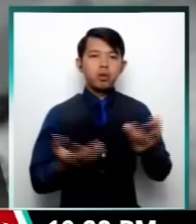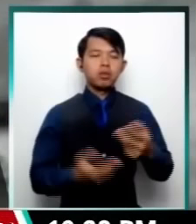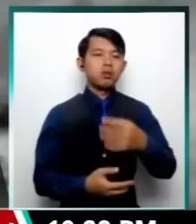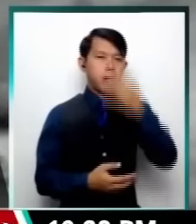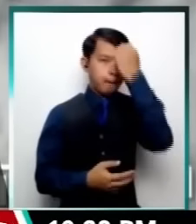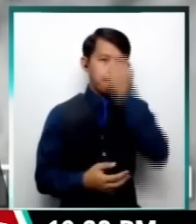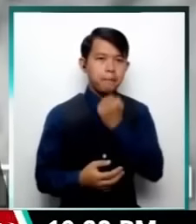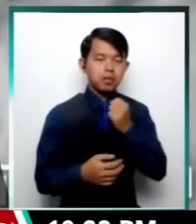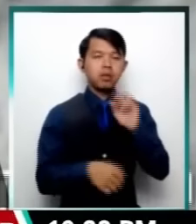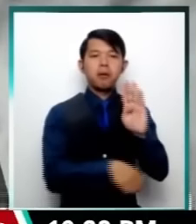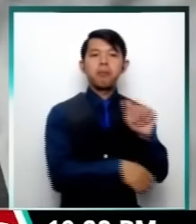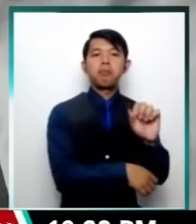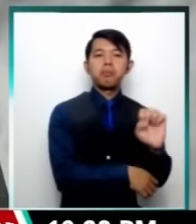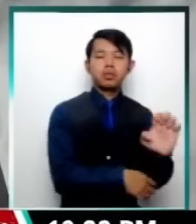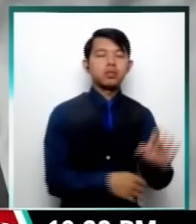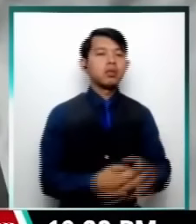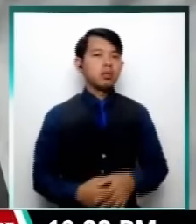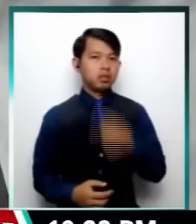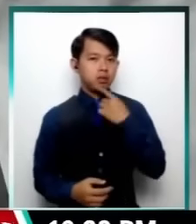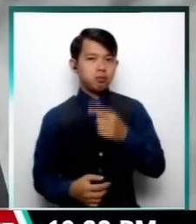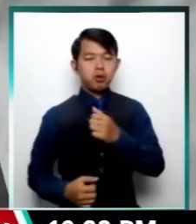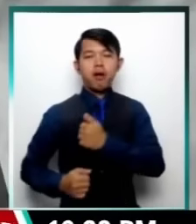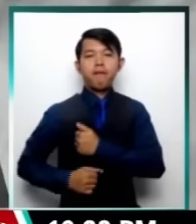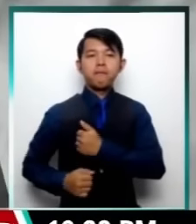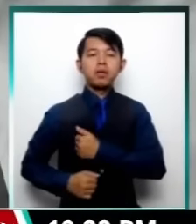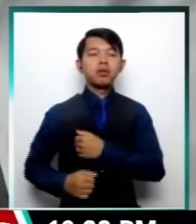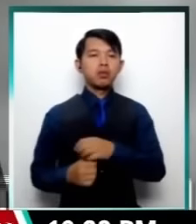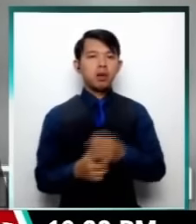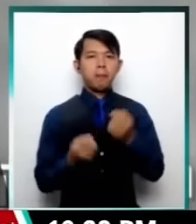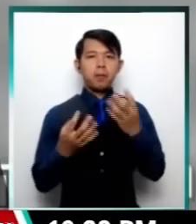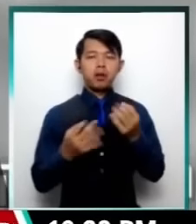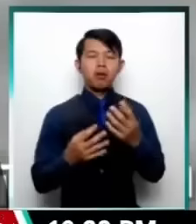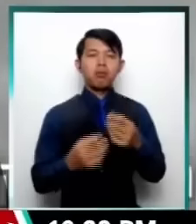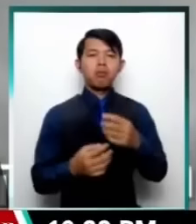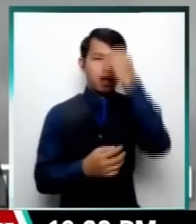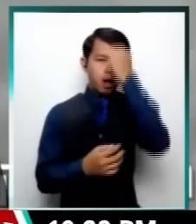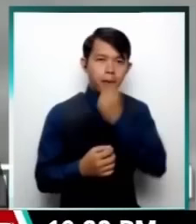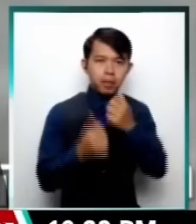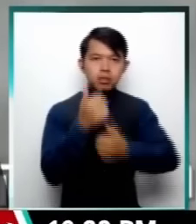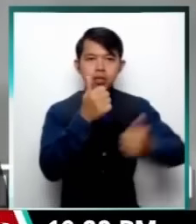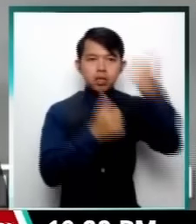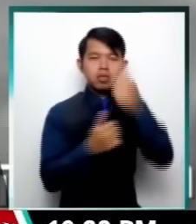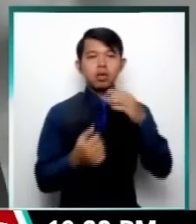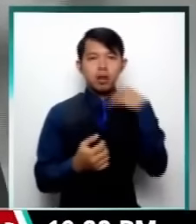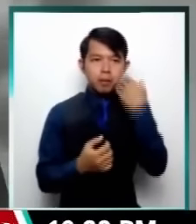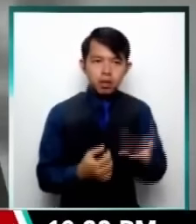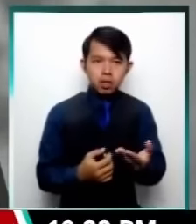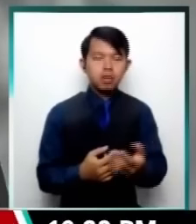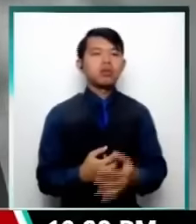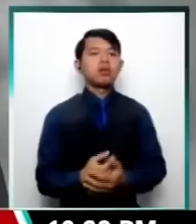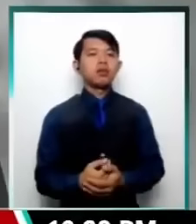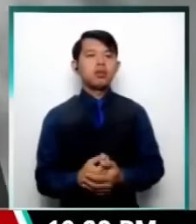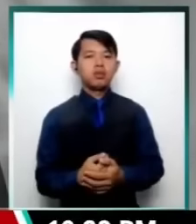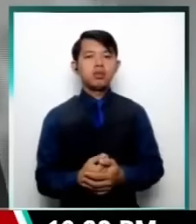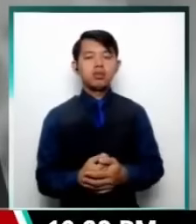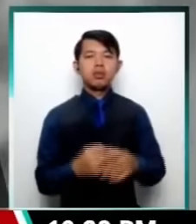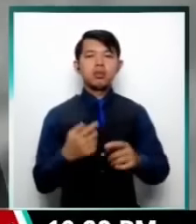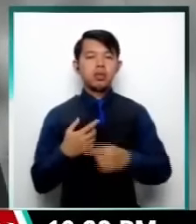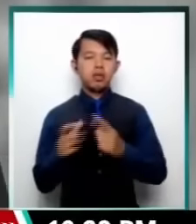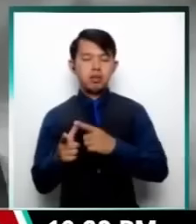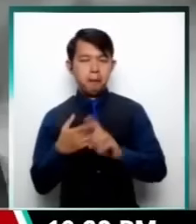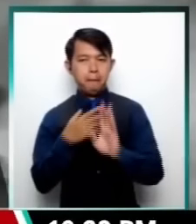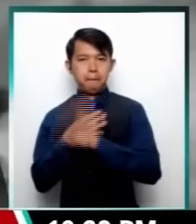Ayon sa militar, ilang pinuno ng Hamas ang namatay sa pag-atake. Bumalik din agad ng Israel ang militar matapos ang paglusob na